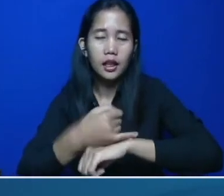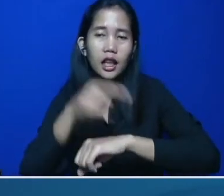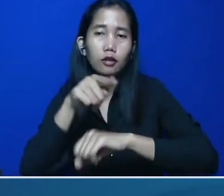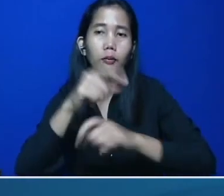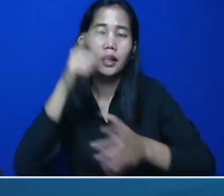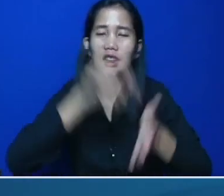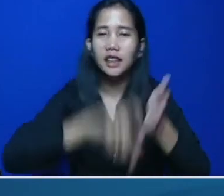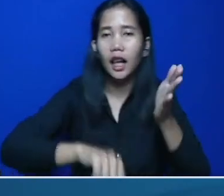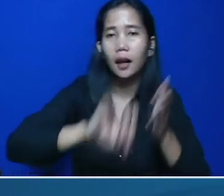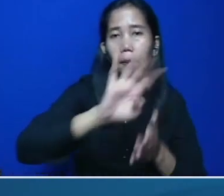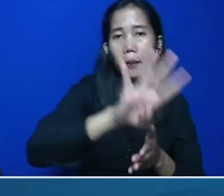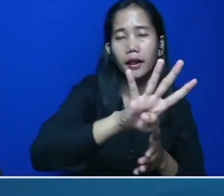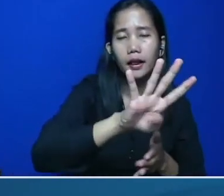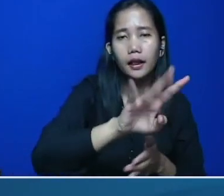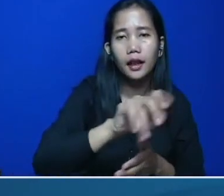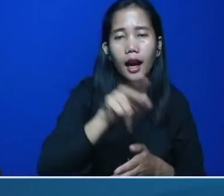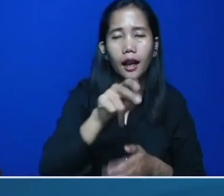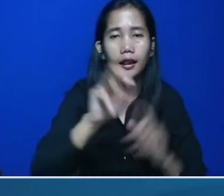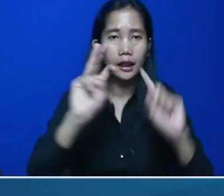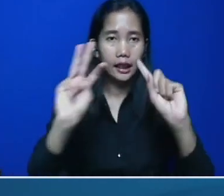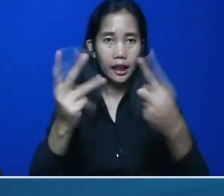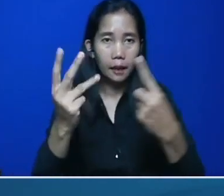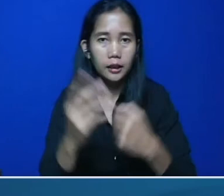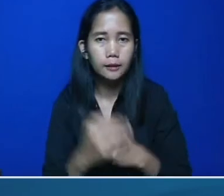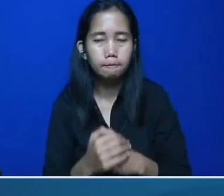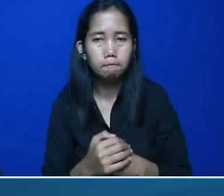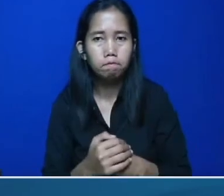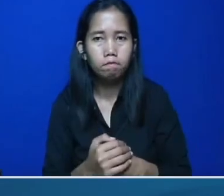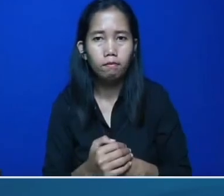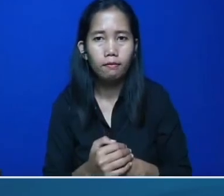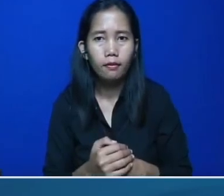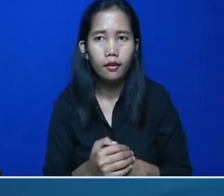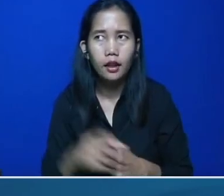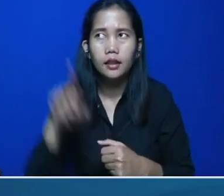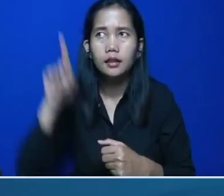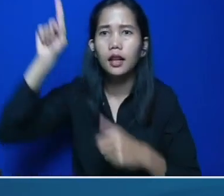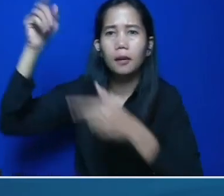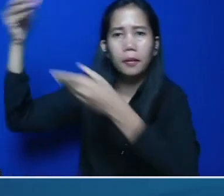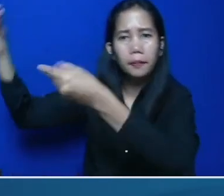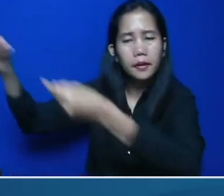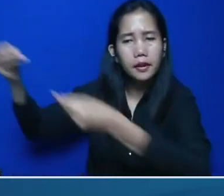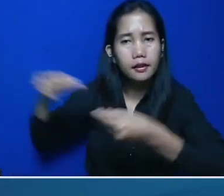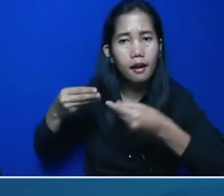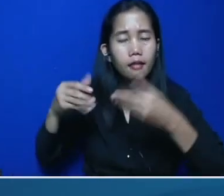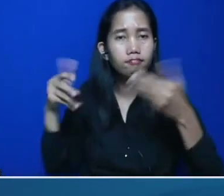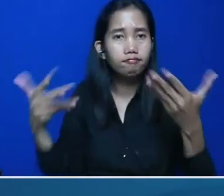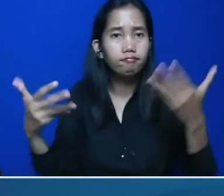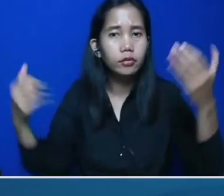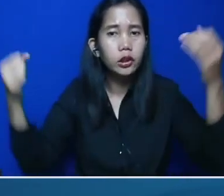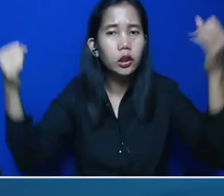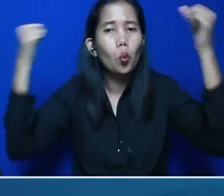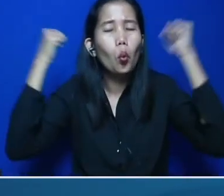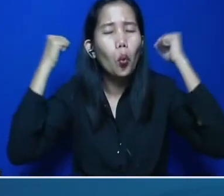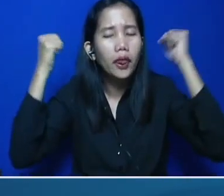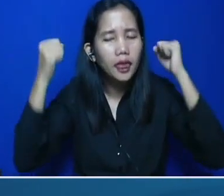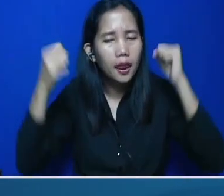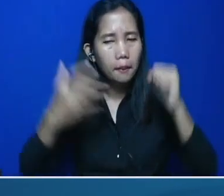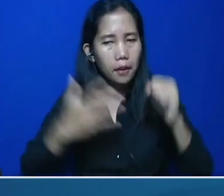Asalkan kita mau untuk berserah Asalkan kita mau